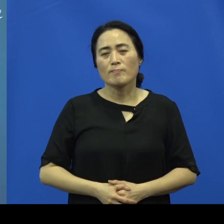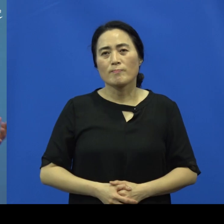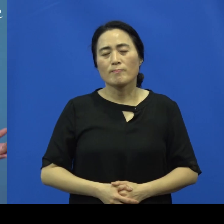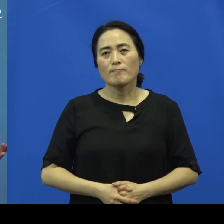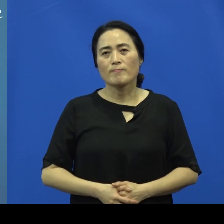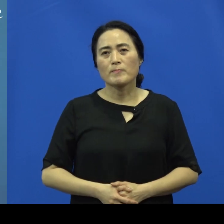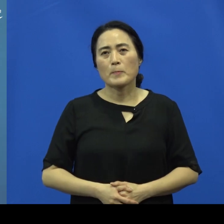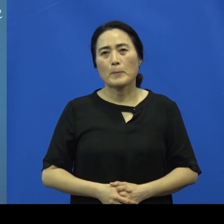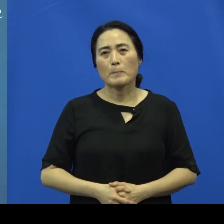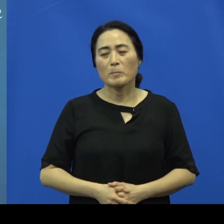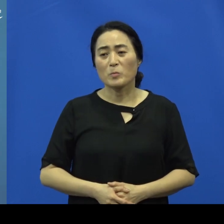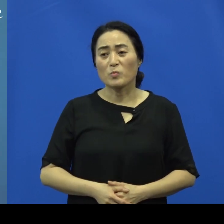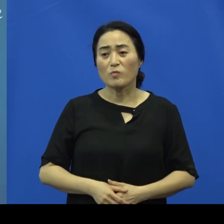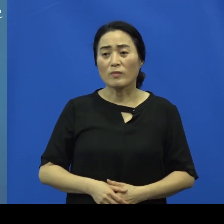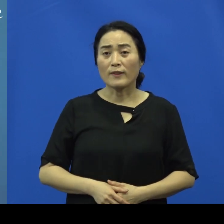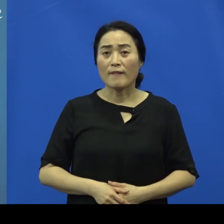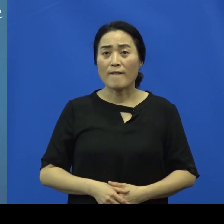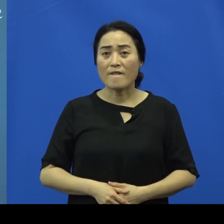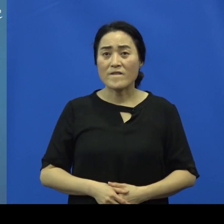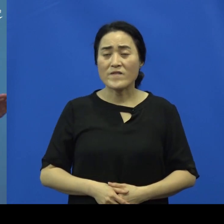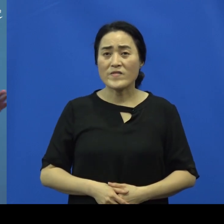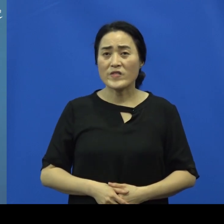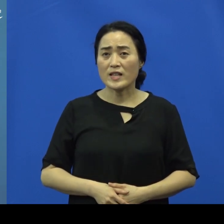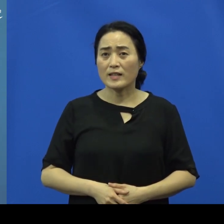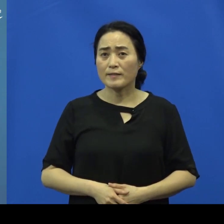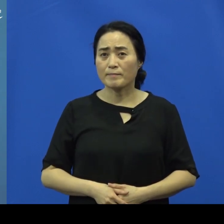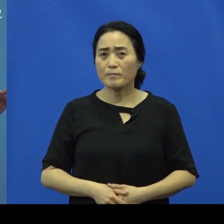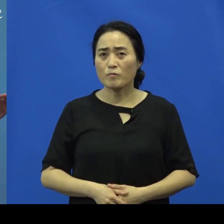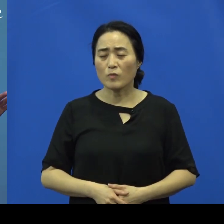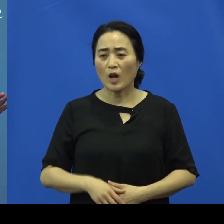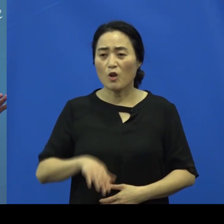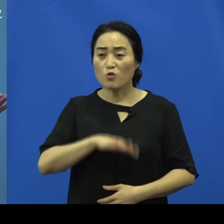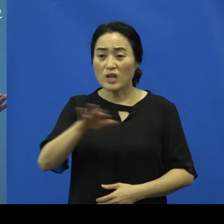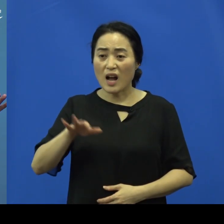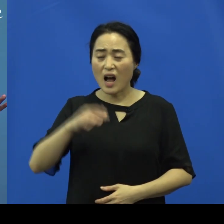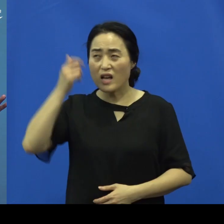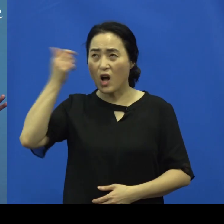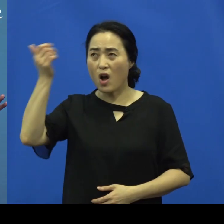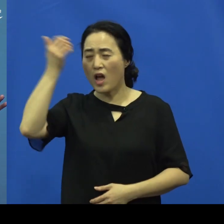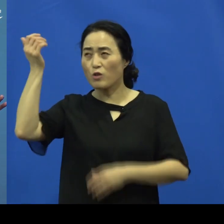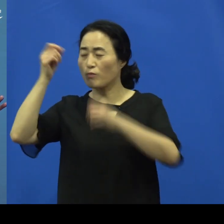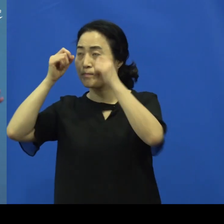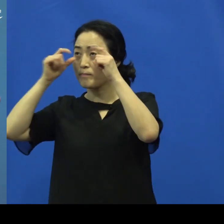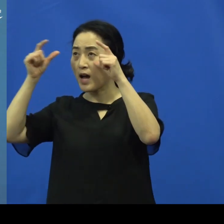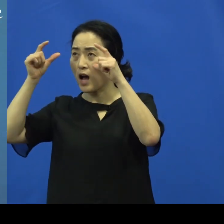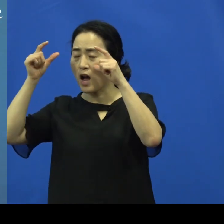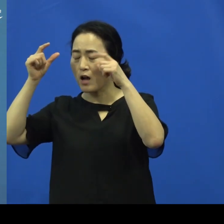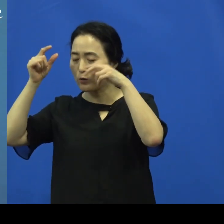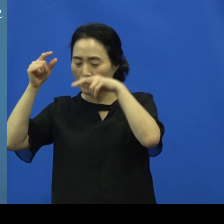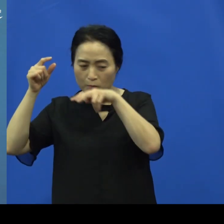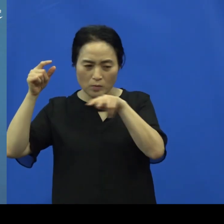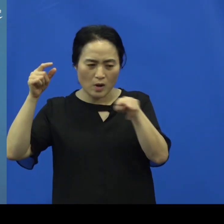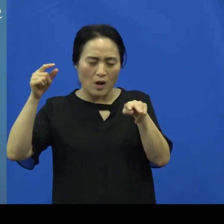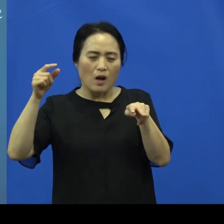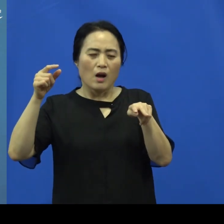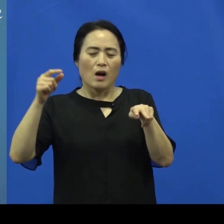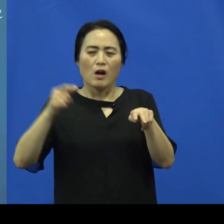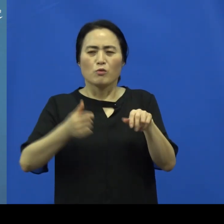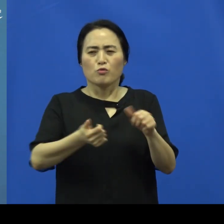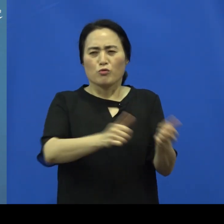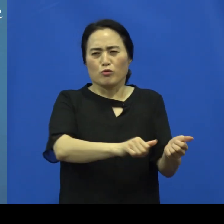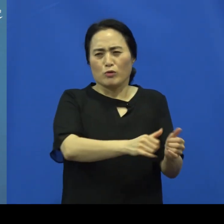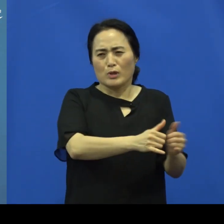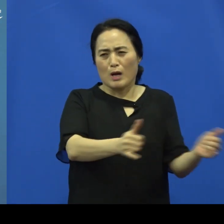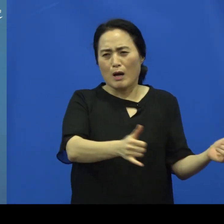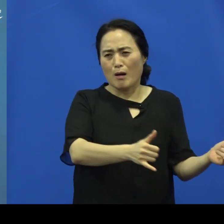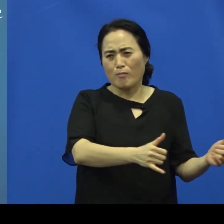어떻게 보면 여러분, 우리의 영적으로 눈을 보면 오늘은 우리 주변에 죽은 자들이 널려져 있어요. 회심의 경험을 해본 적이 없는